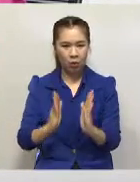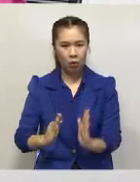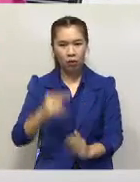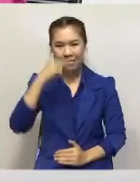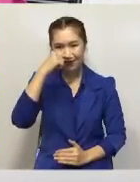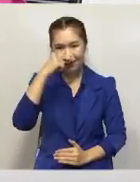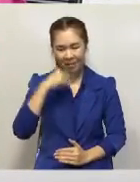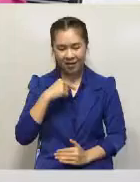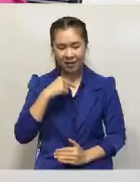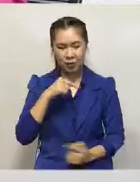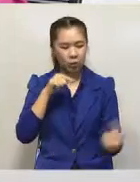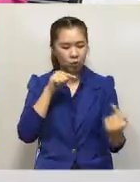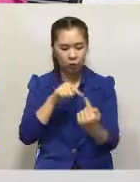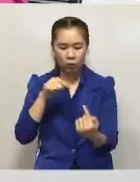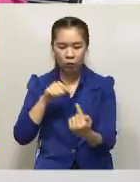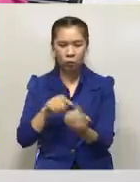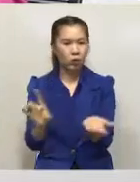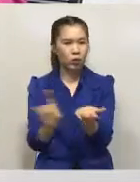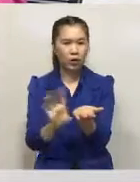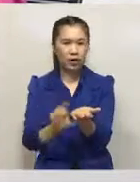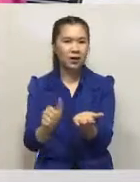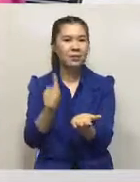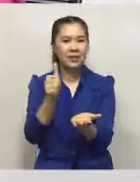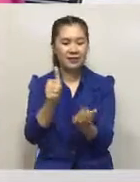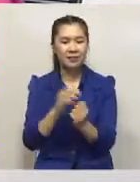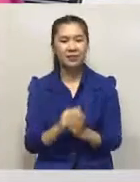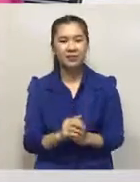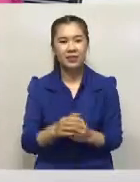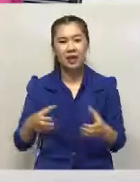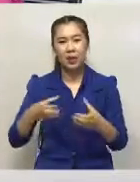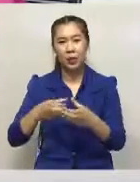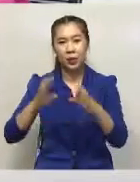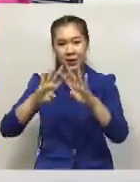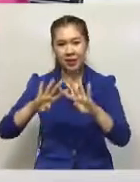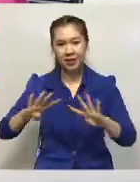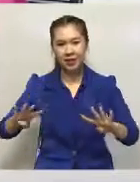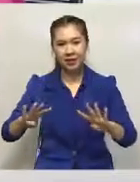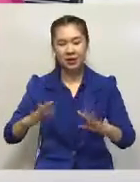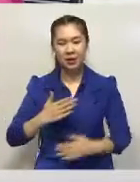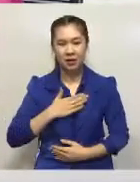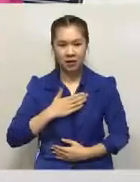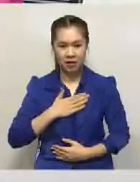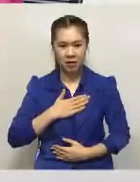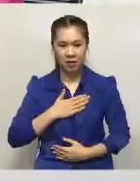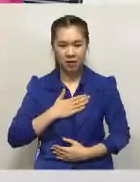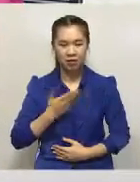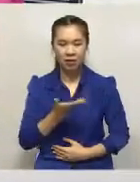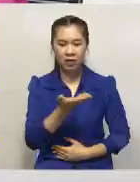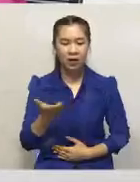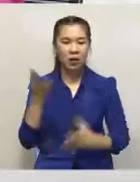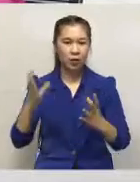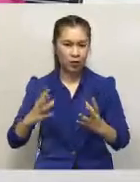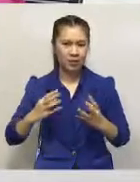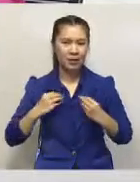ไทยมากที่สุด มีศักยภาพไม่ได้แพ้ต่างประเทศเลย ใช่หรือว่าในกลุ่มอาเซียนตอนนี้เราก็กำลังเป็นที่ยอมรับเช่นเดียว